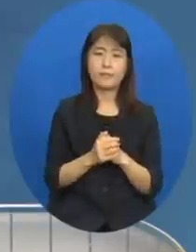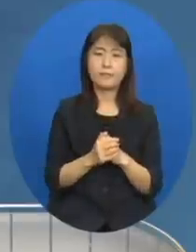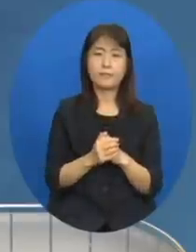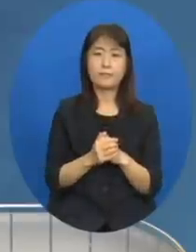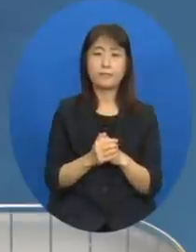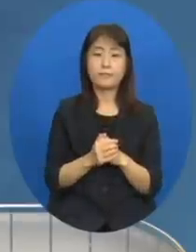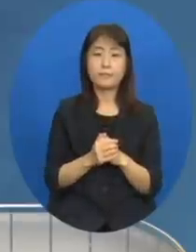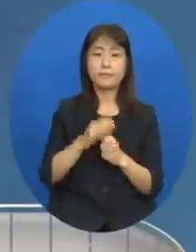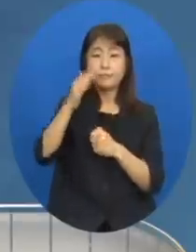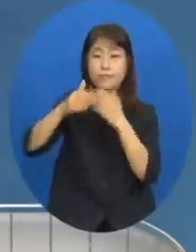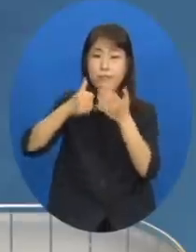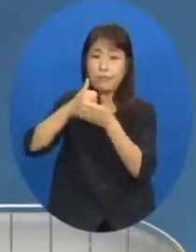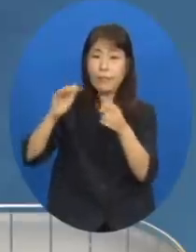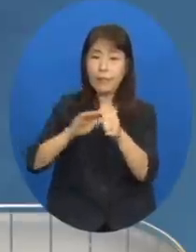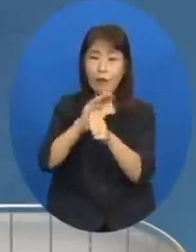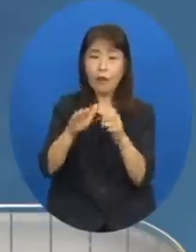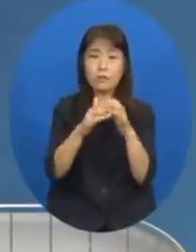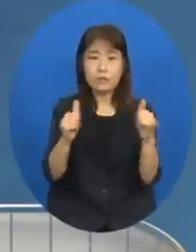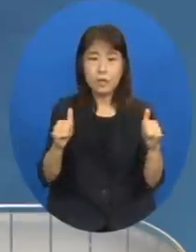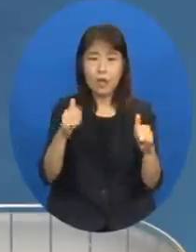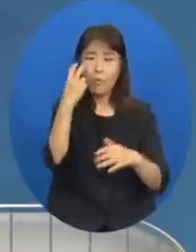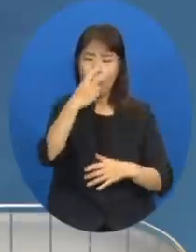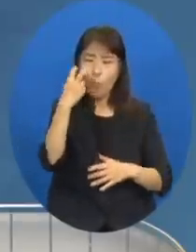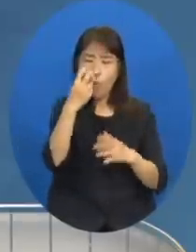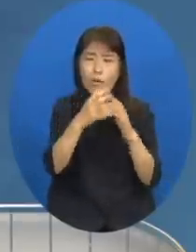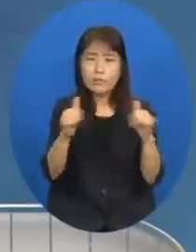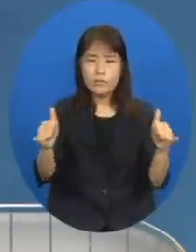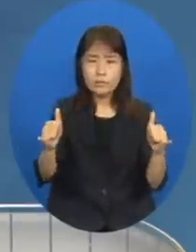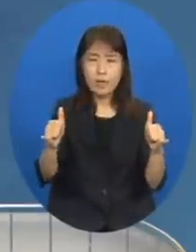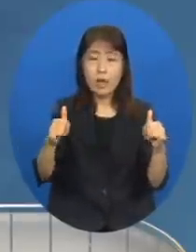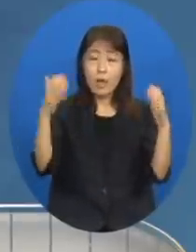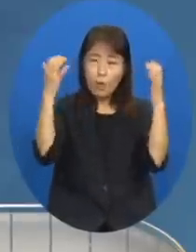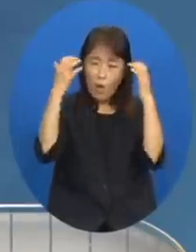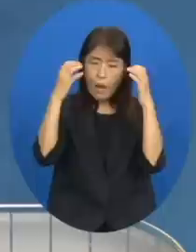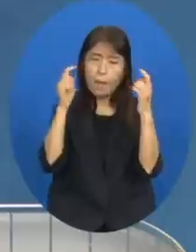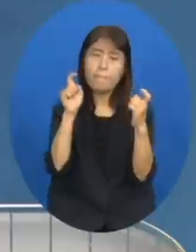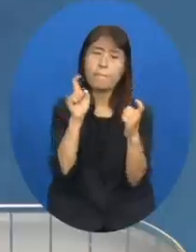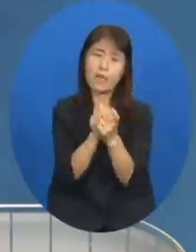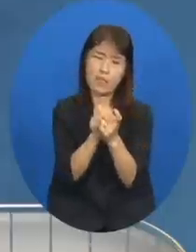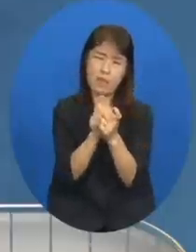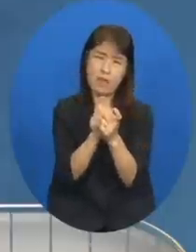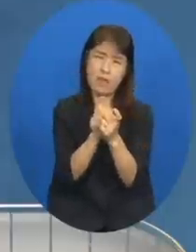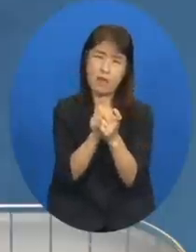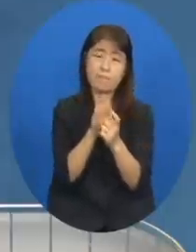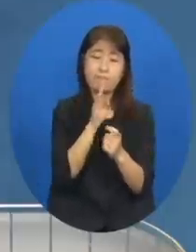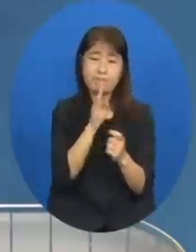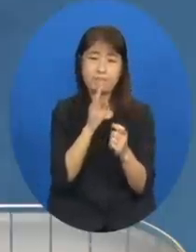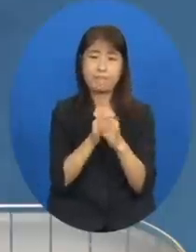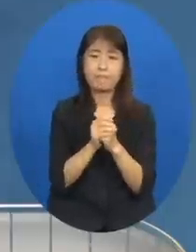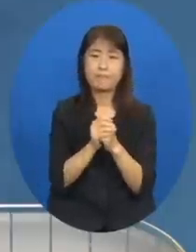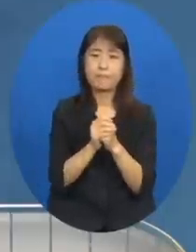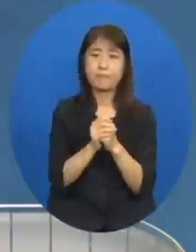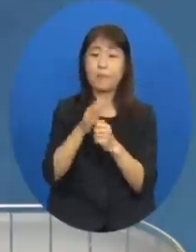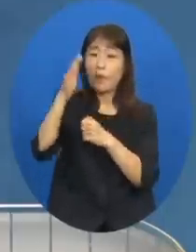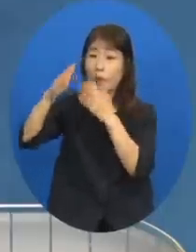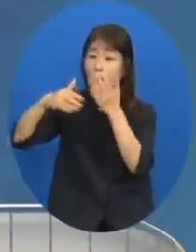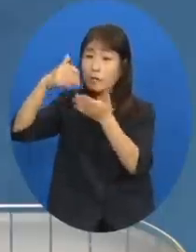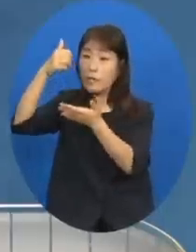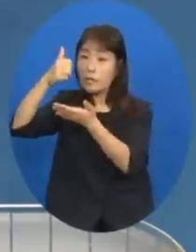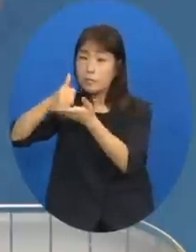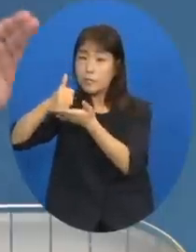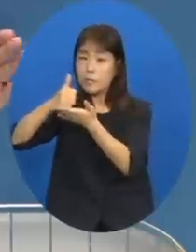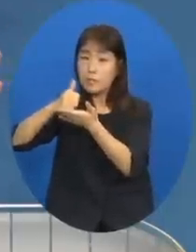하나님이 사랑하시는 자 하나님이 보호하시는 자도 환란 당한다는 거예요 그런데 하나님은 어떻게